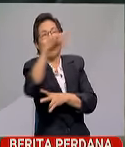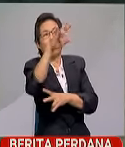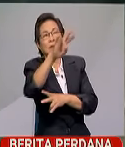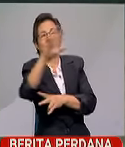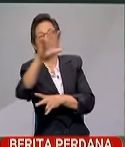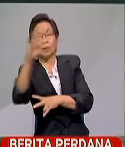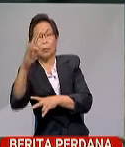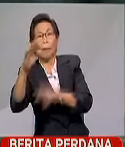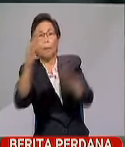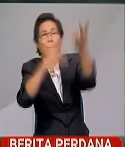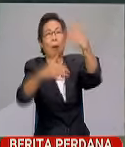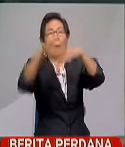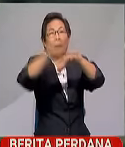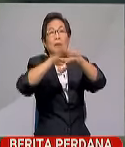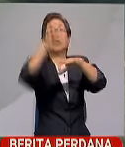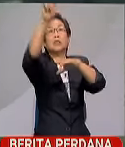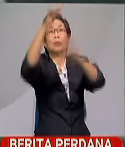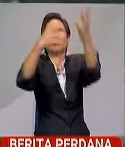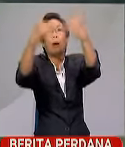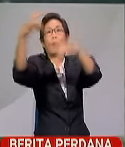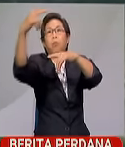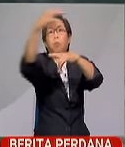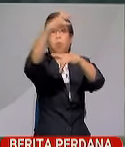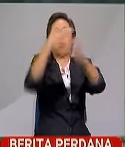ketika berada pada altitud tinggi.